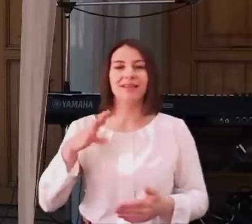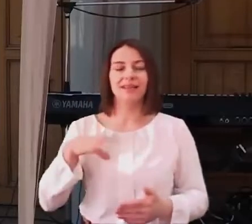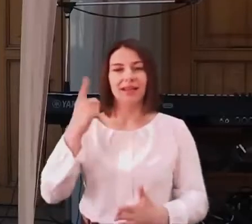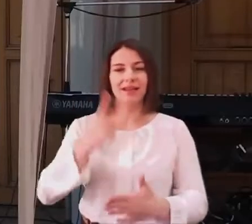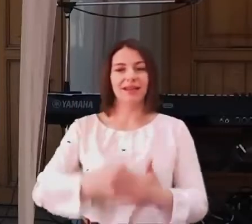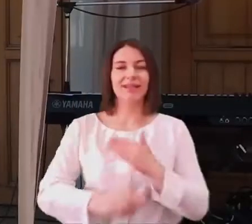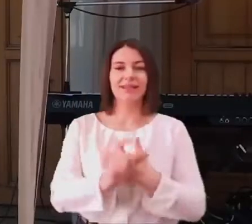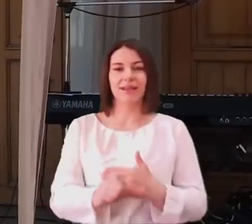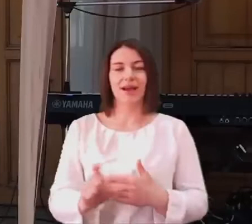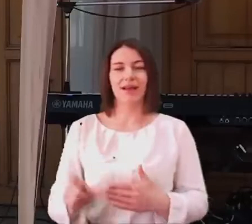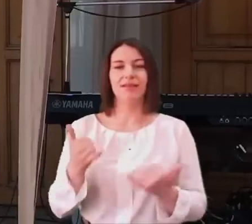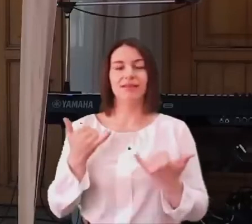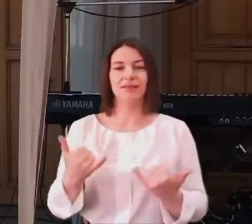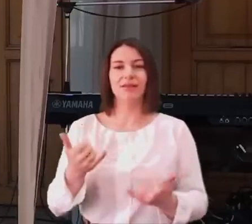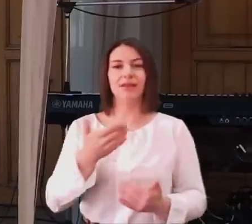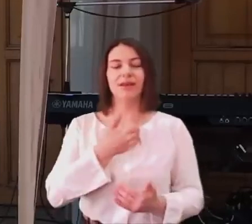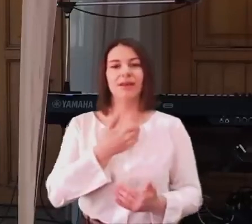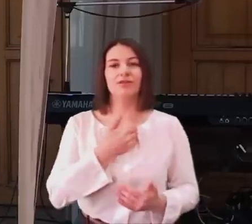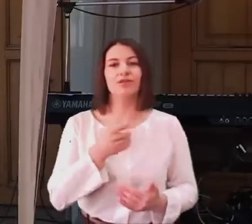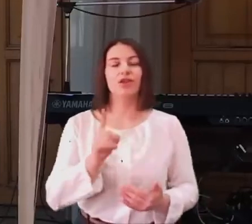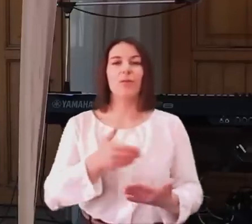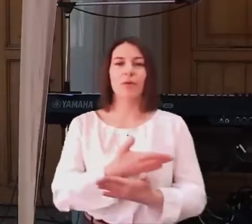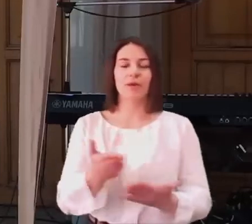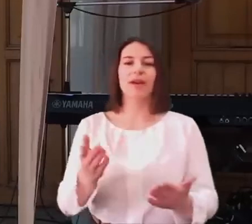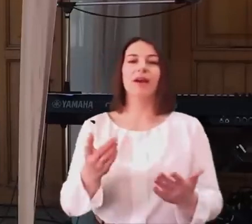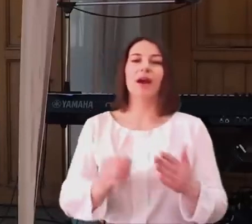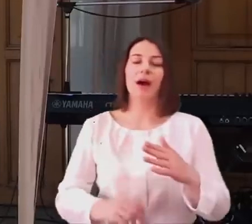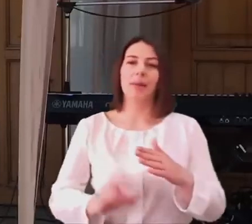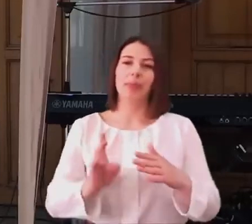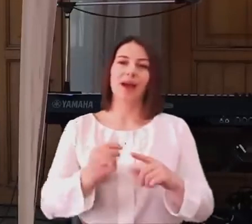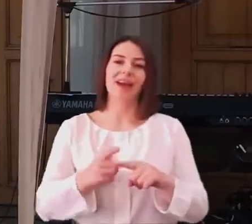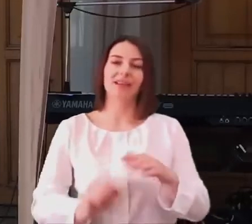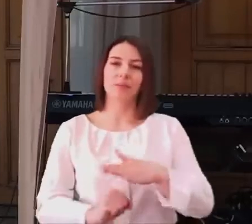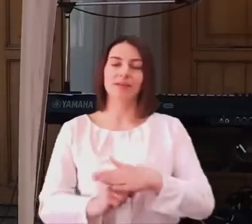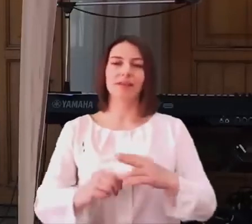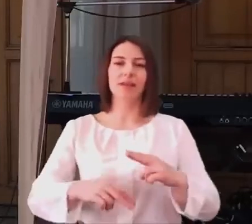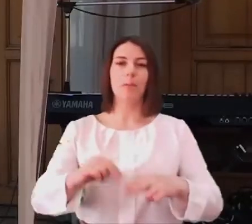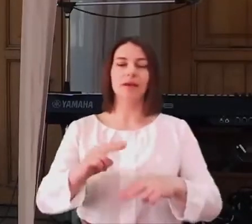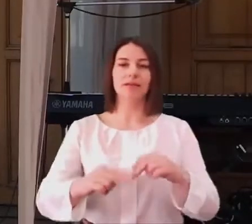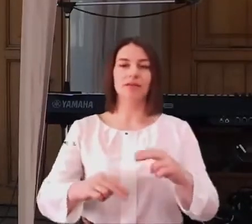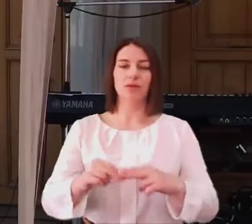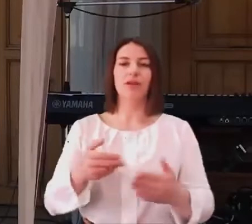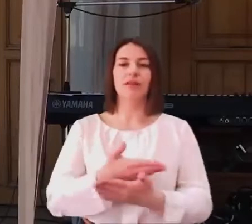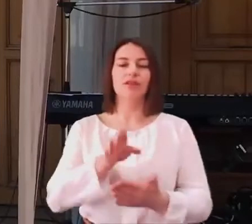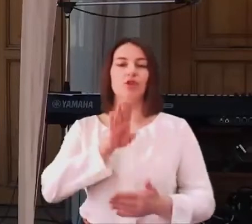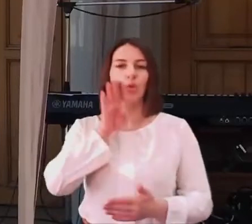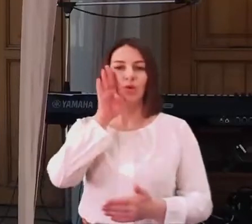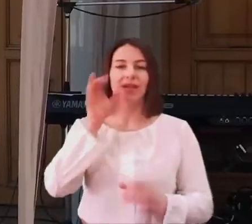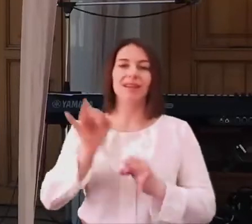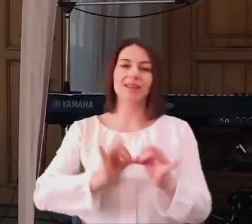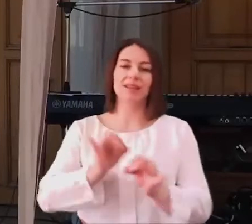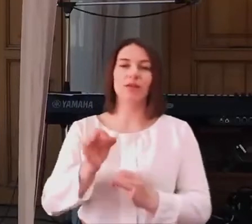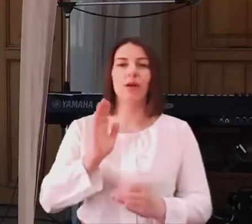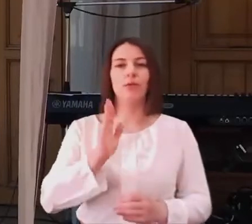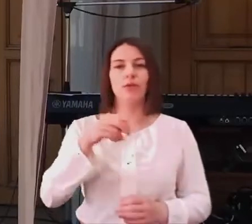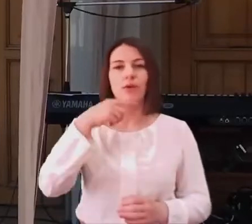мы построили сегодня наш с вами утренний диалог, и, конечно же, я буду говорить о втором пришествии